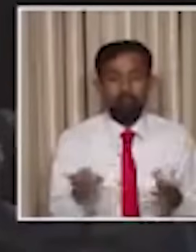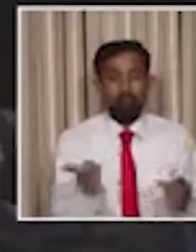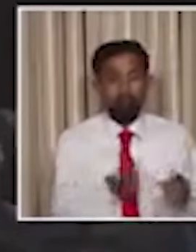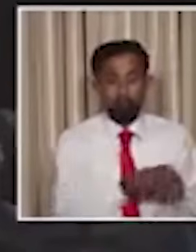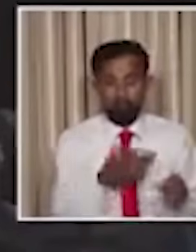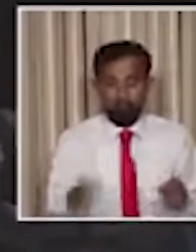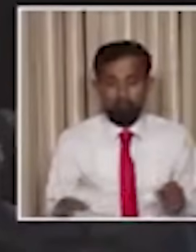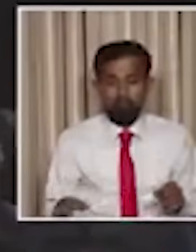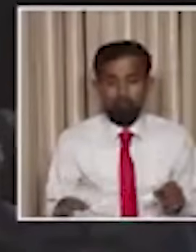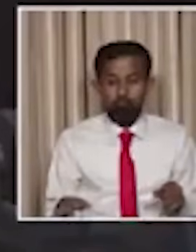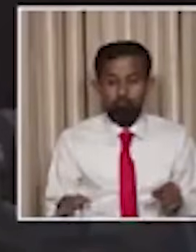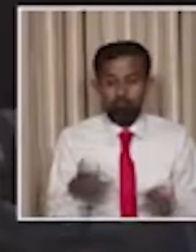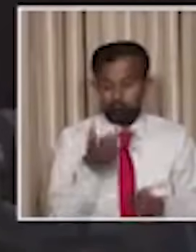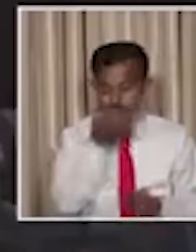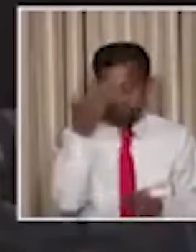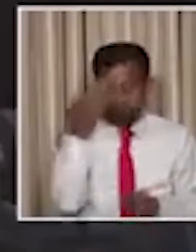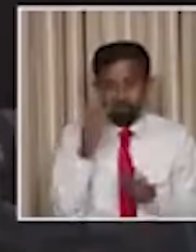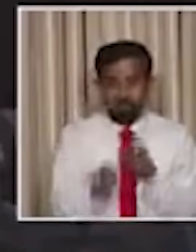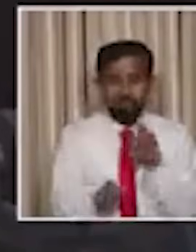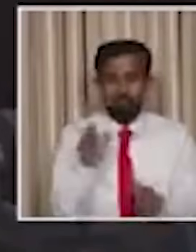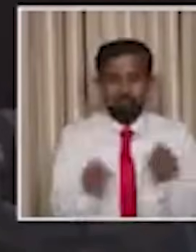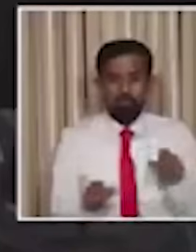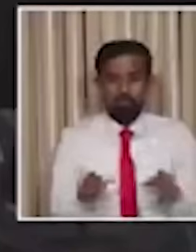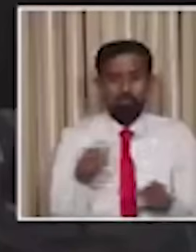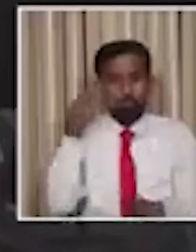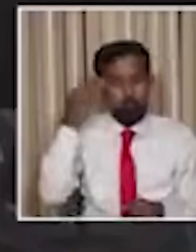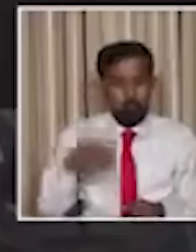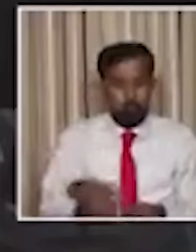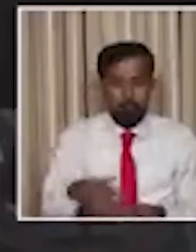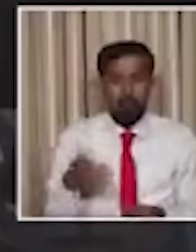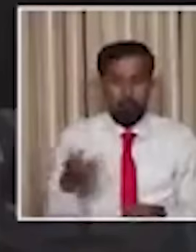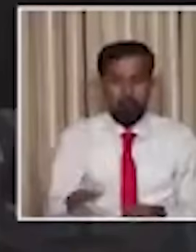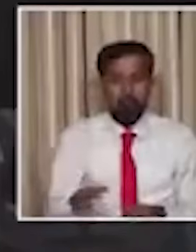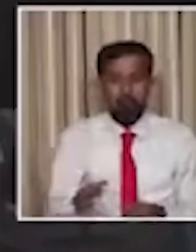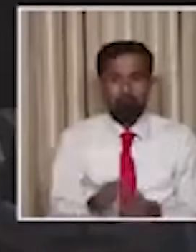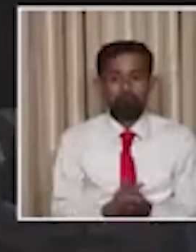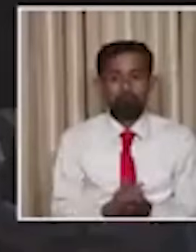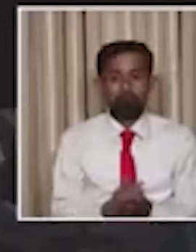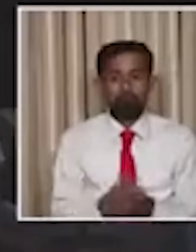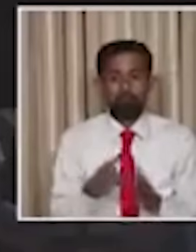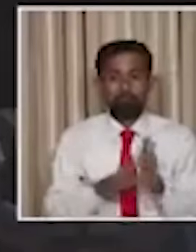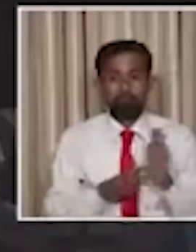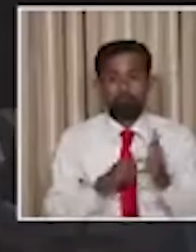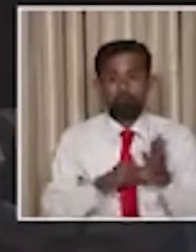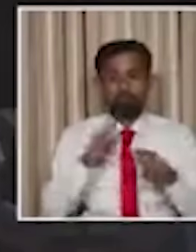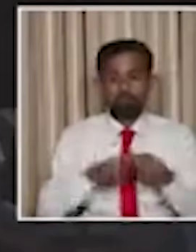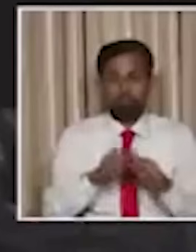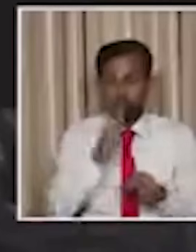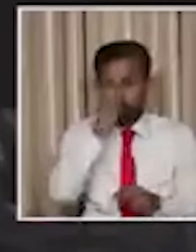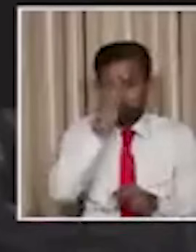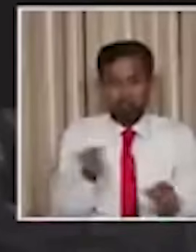தமிழிளைஞர்கள் கடத்தப்பட்டு சித்திரவதை செய்யப்பட்டு கொலை செய்யப்படுவதற்கும் மற்றும் ஜோசப் ராசிங்கம் கொலை செய்யப்படுவதற்கும் காரணமாக இருந்த